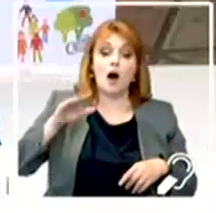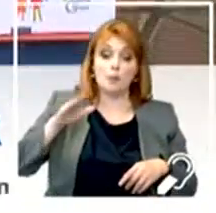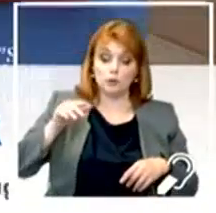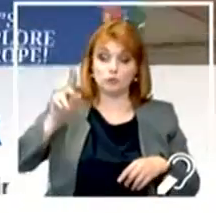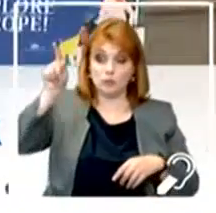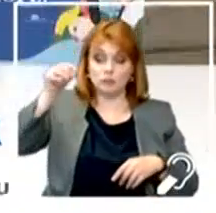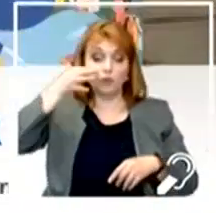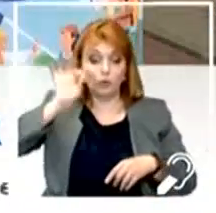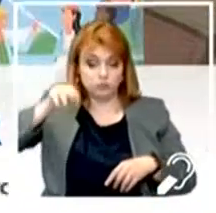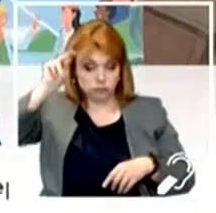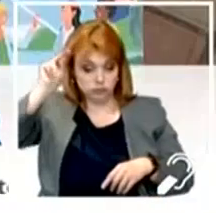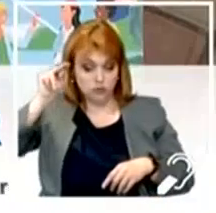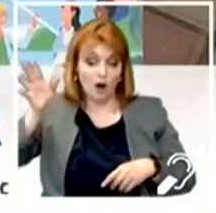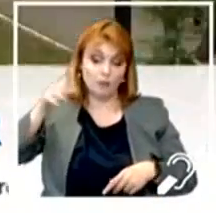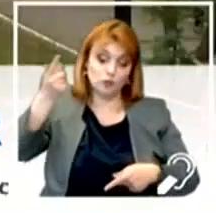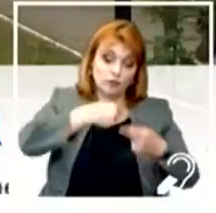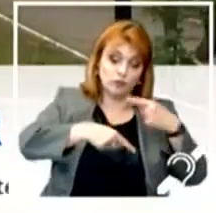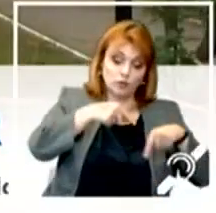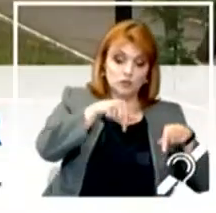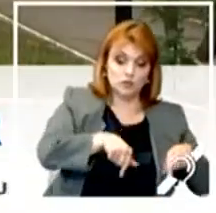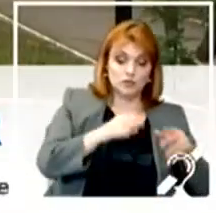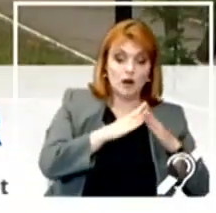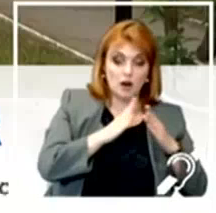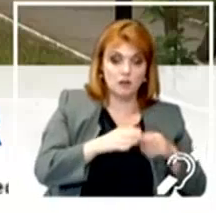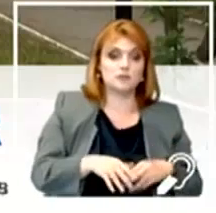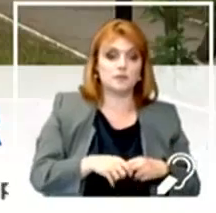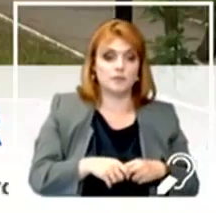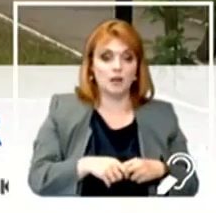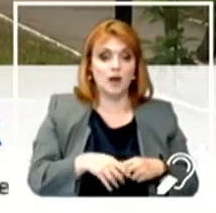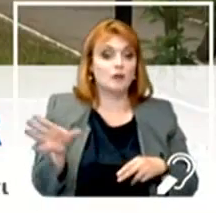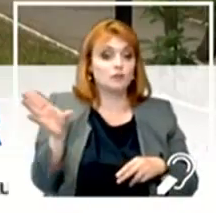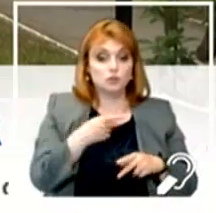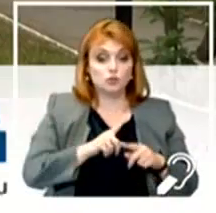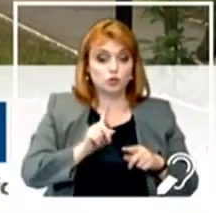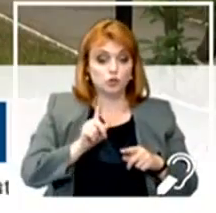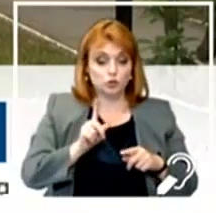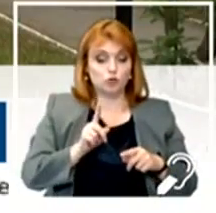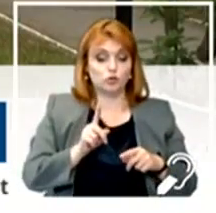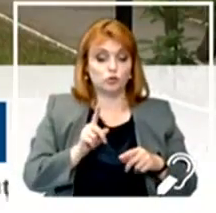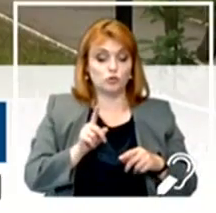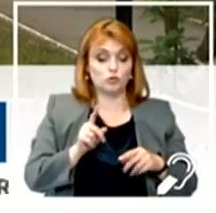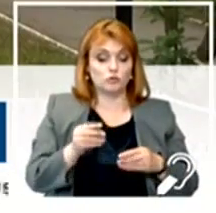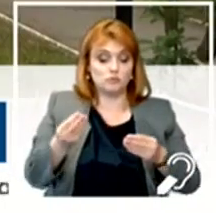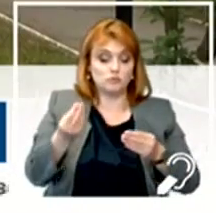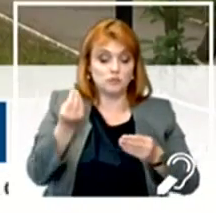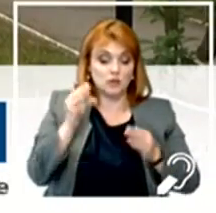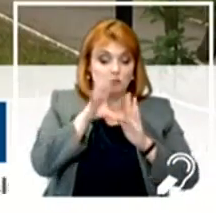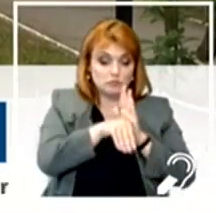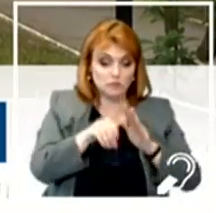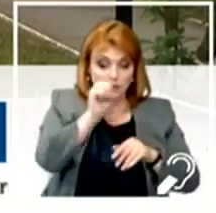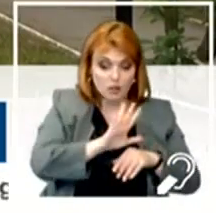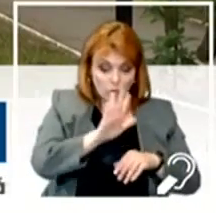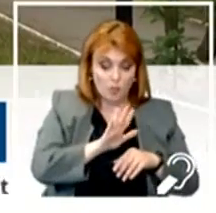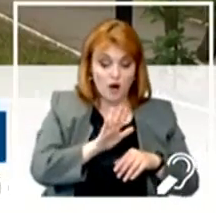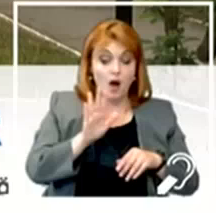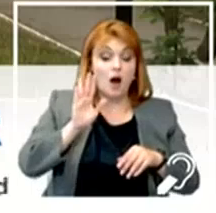că și acasă e ca în Europa. Aceste echipamente ne-au ajutat la renovarea a două